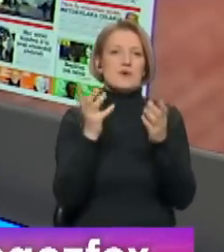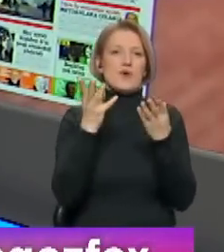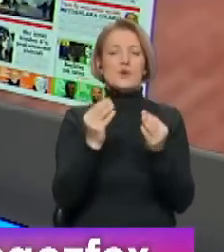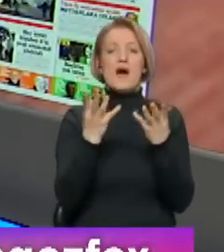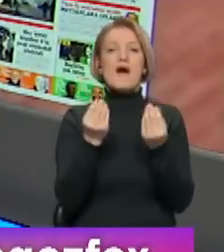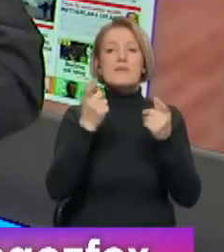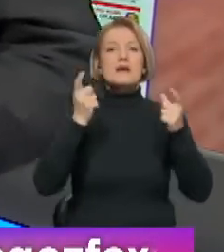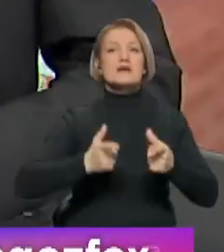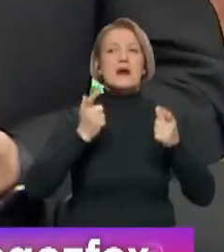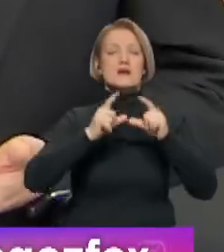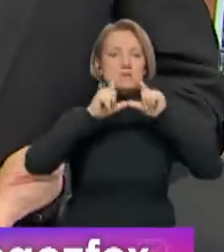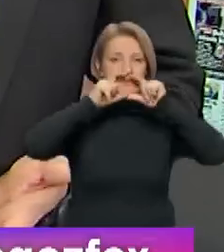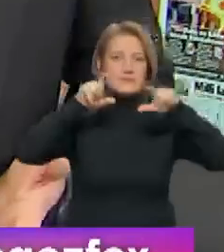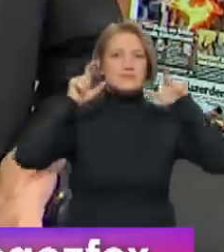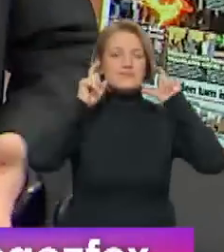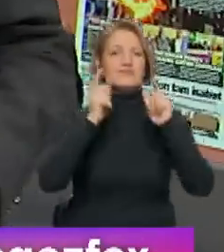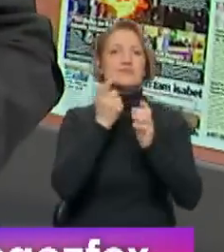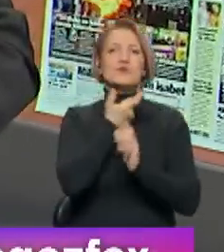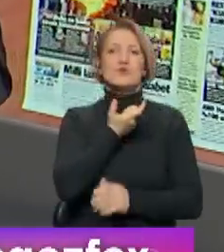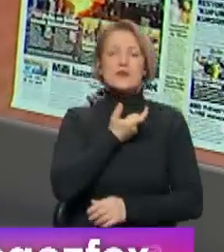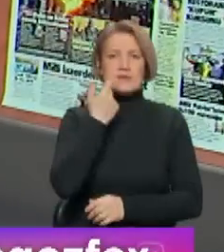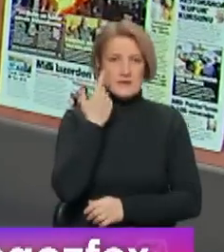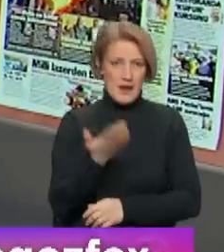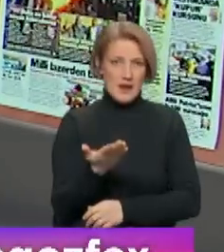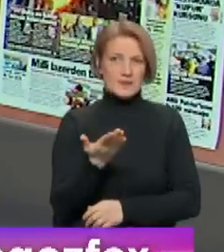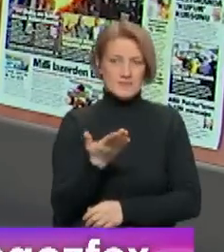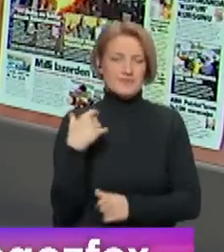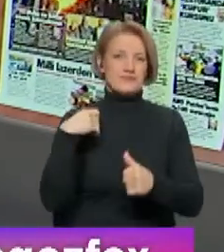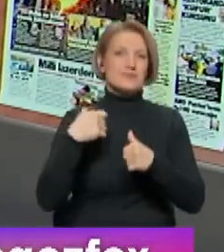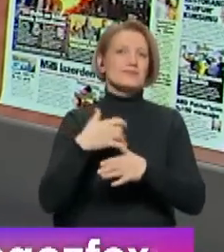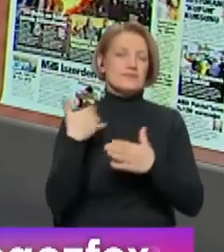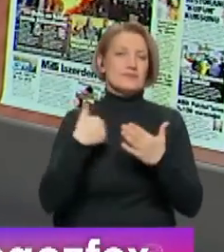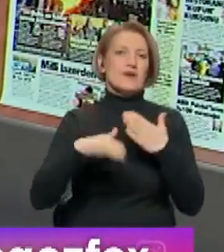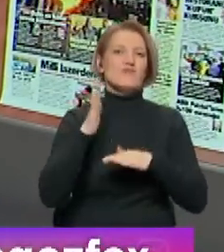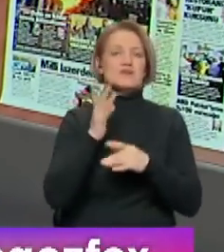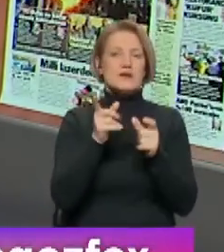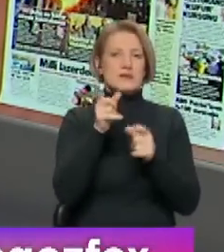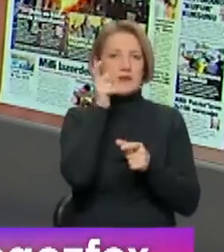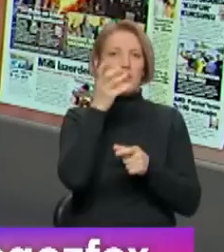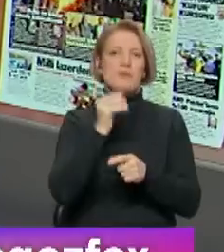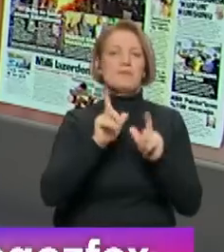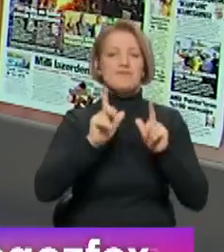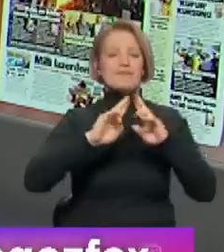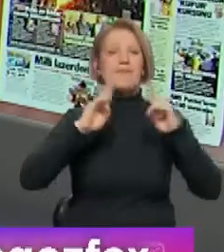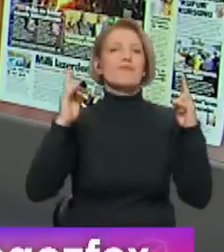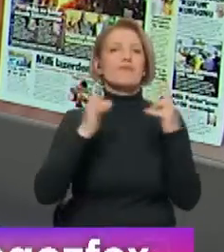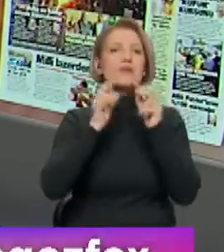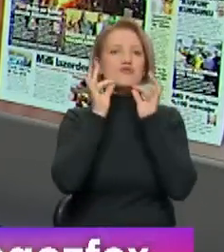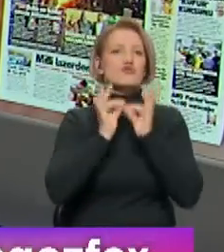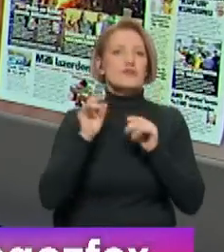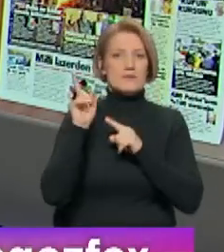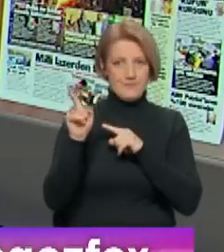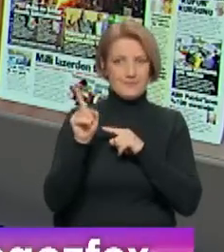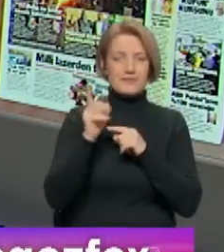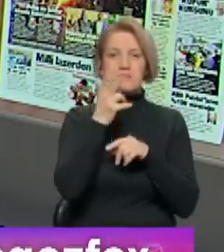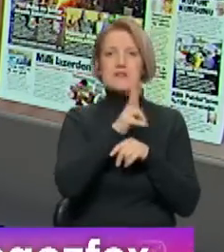kalabalık yerlerde maske kuralına da belki de daha fazla uymamız gerekiyor Dünya'dan özellikle Çin'den